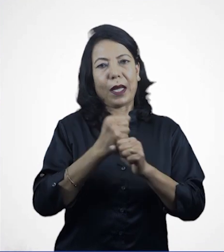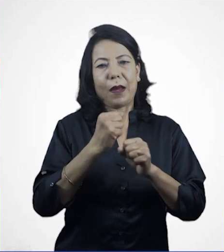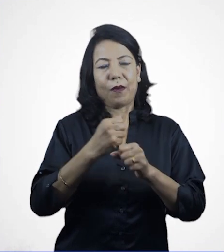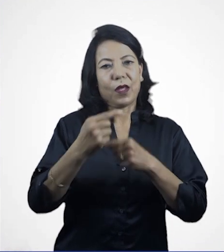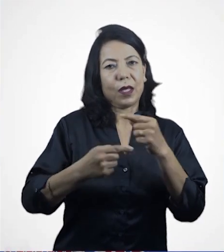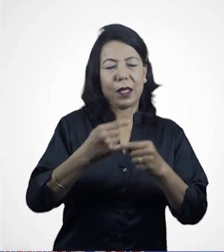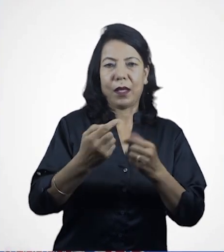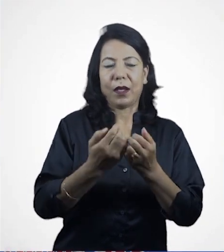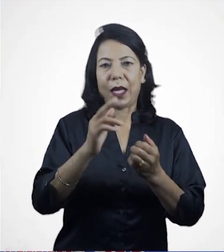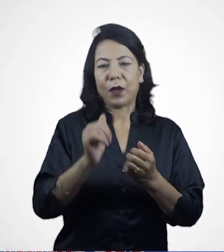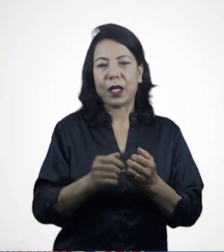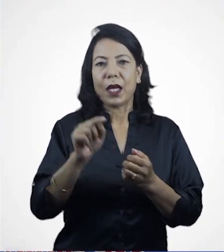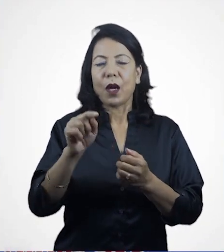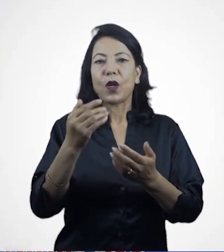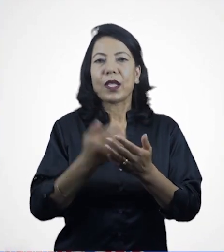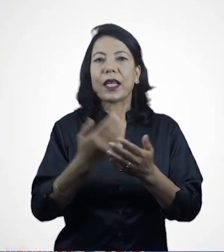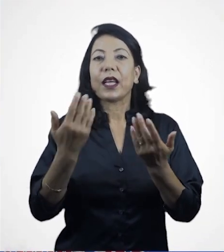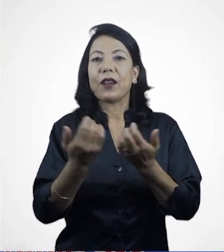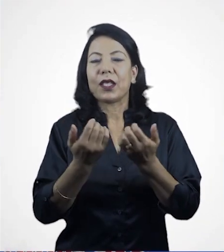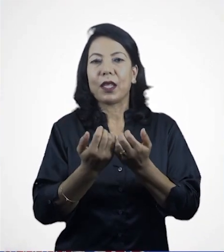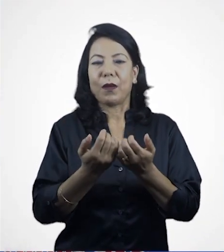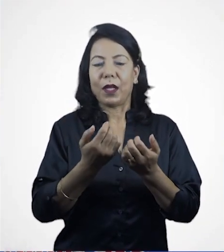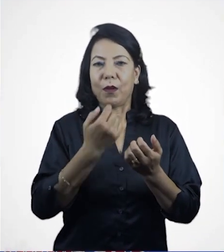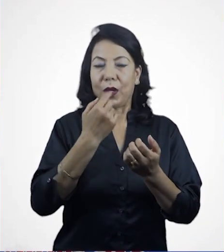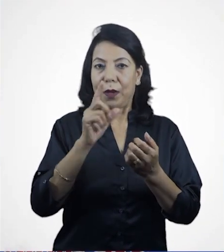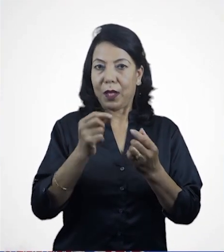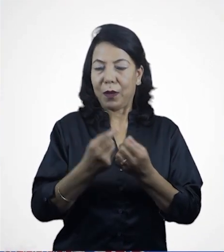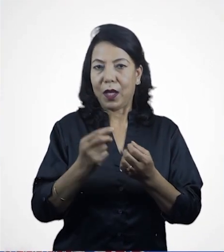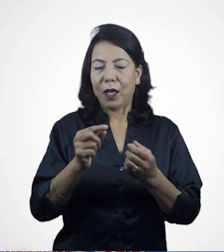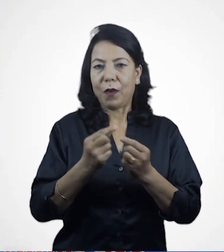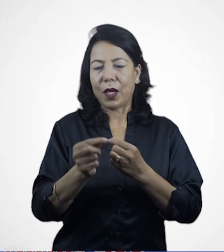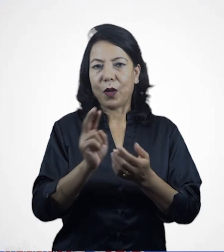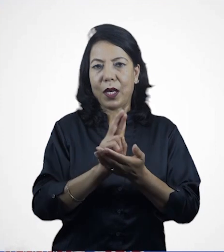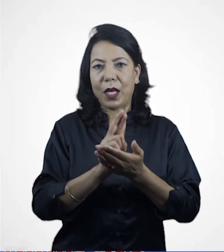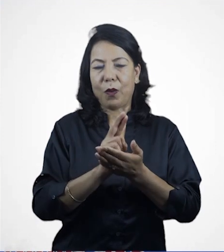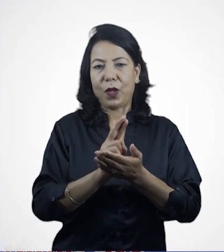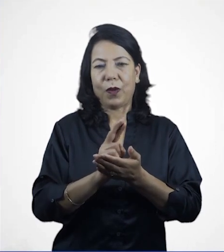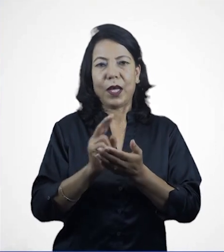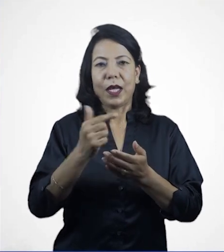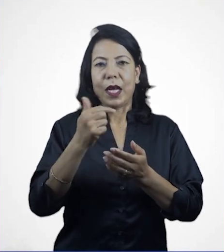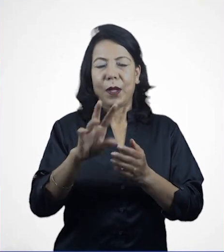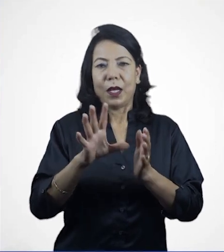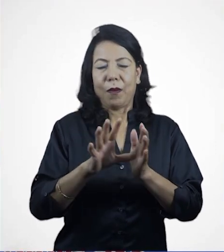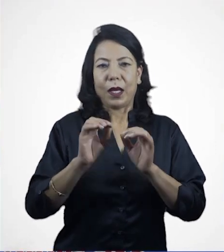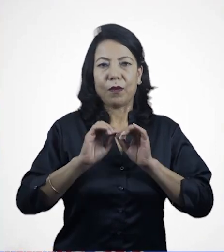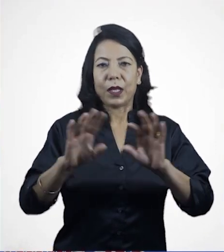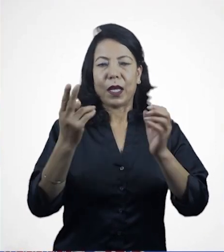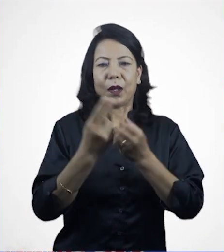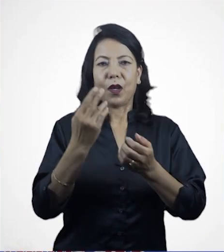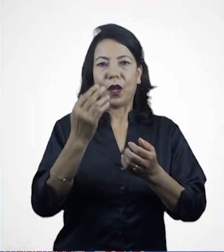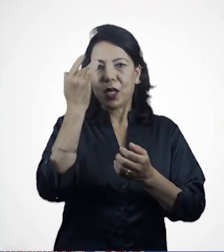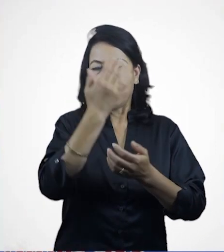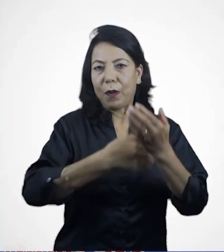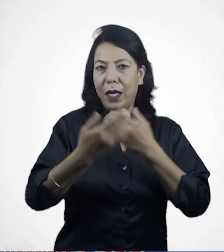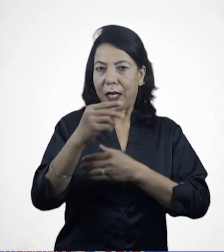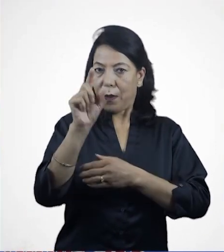सुरुगर यहां को संस्थाली की करशा बने अरू संदर में कीर जोडिवानी अली बखर आमरोड रिपोर्ट पनी बजो टेलिविजन बाटा अटिजम अपांगाता भाईका